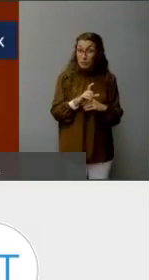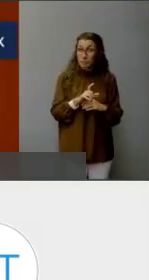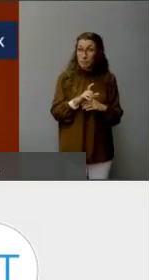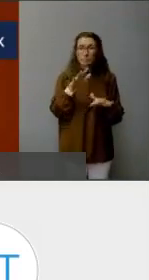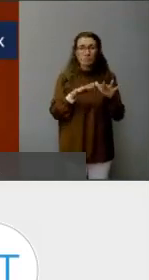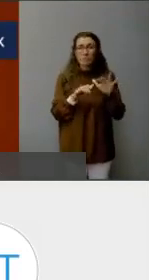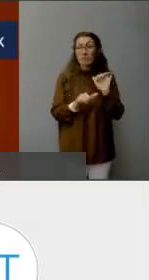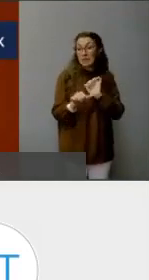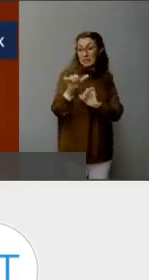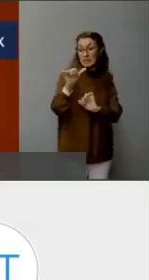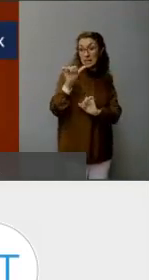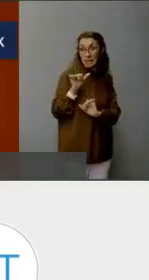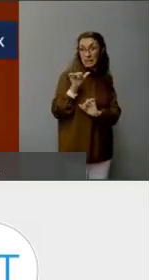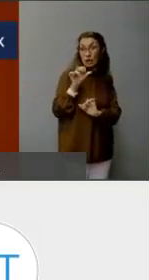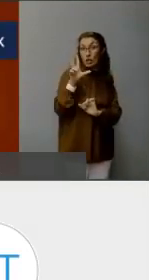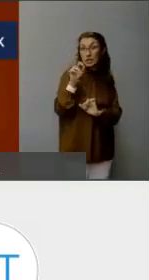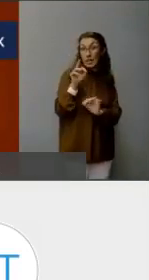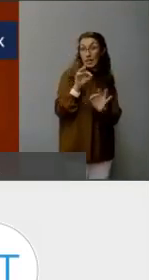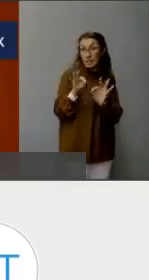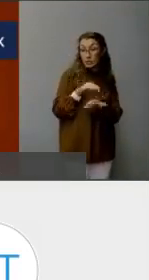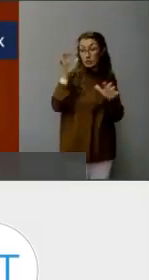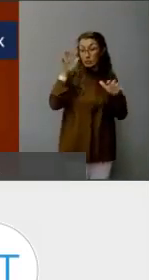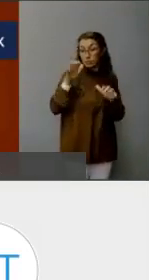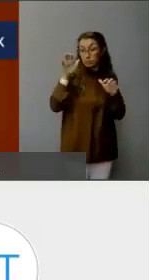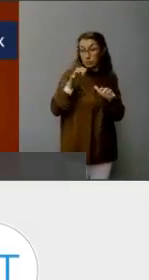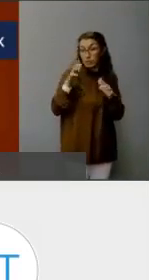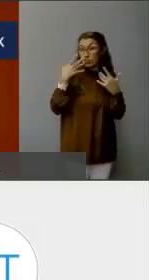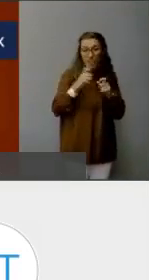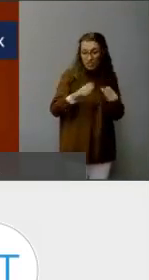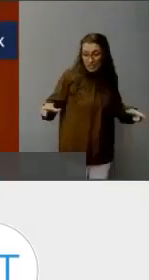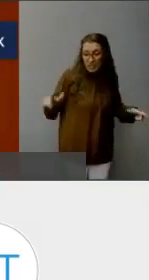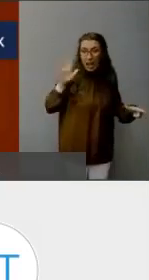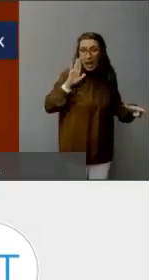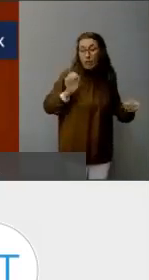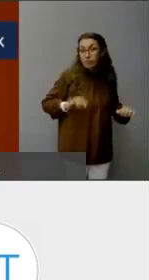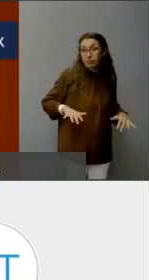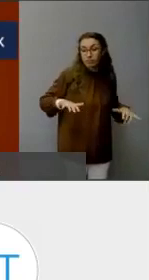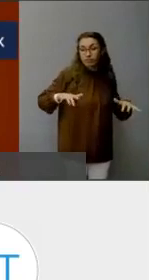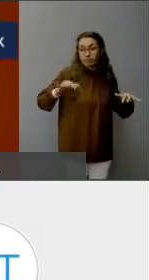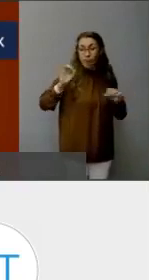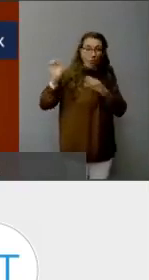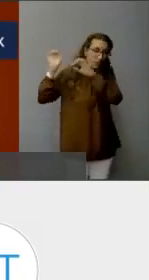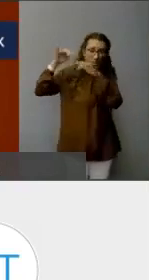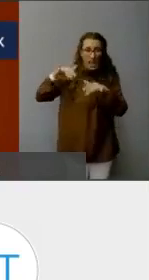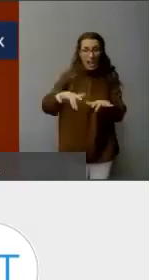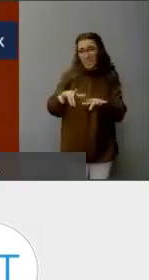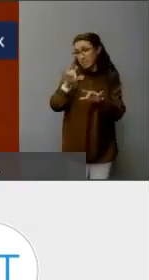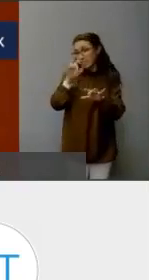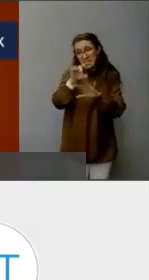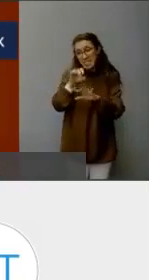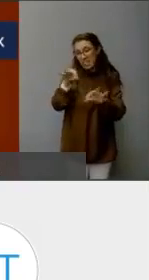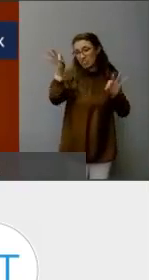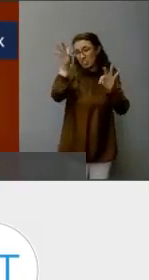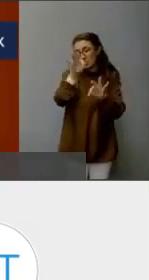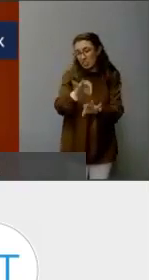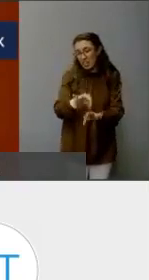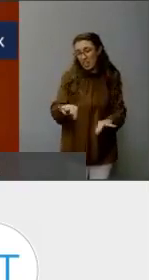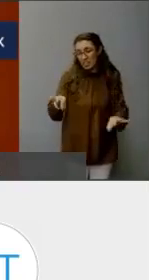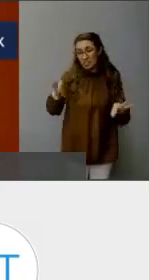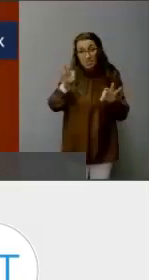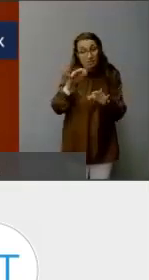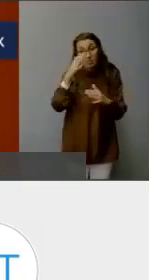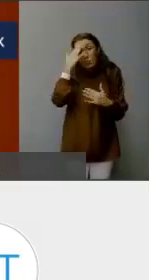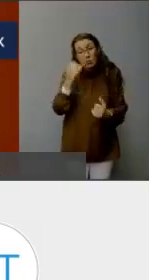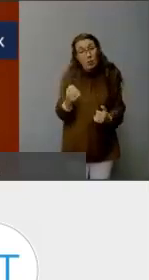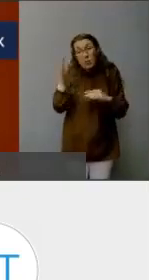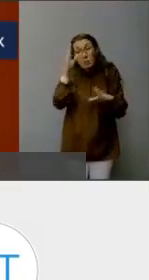scorso dopo 30 minuti di pioggia mezza città fosse allagata oggetto di frane non vi ha insegnato niente purtroppo non imparate mai